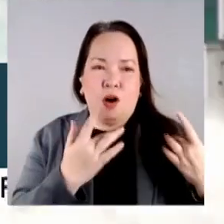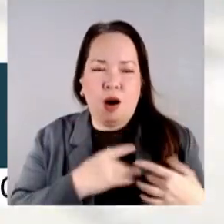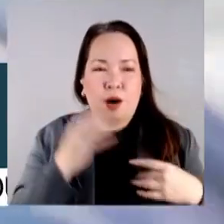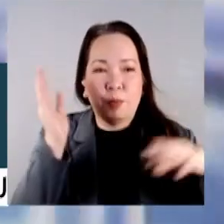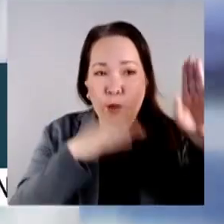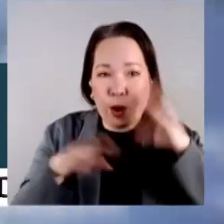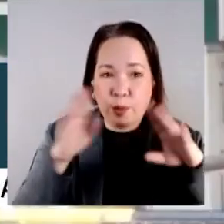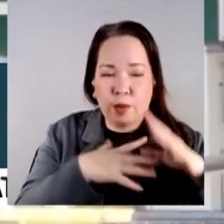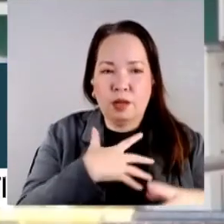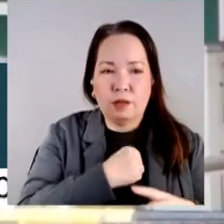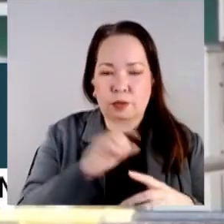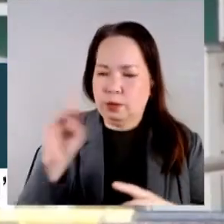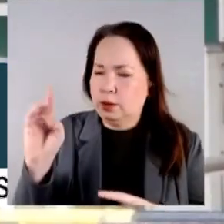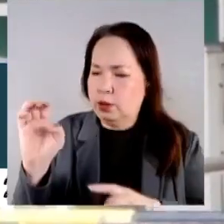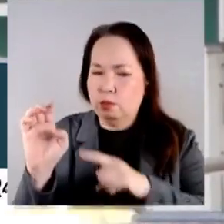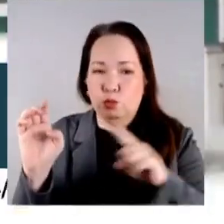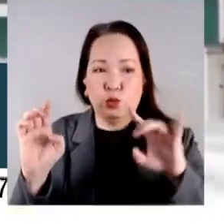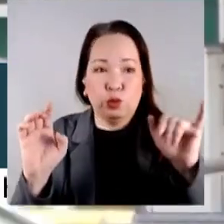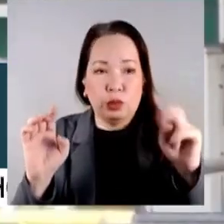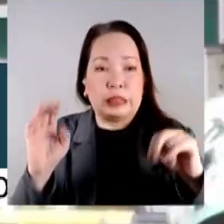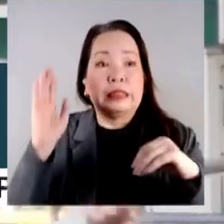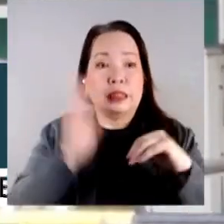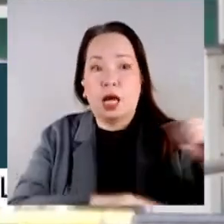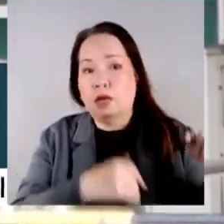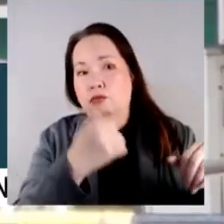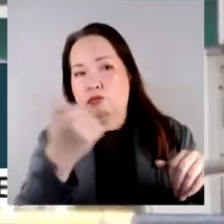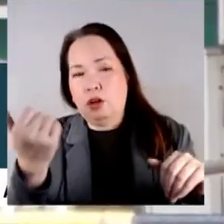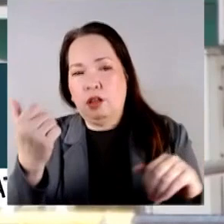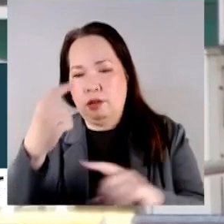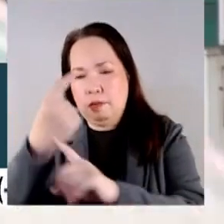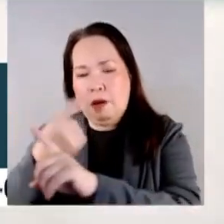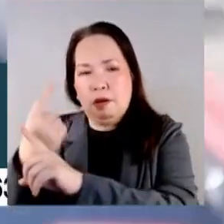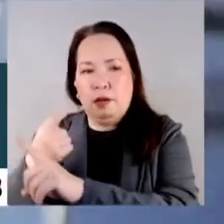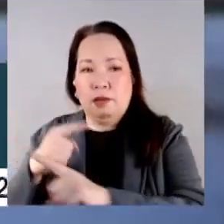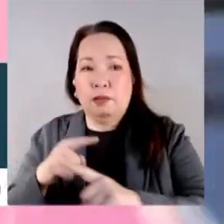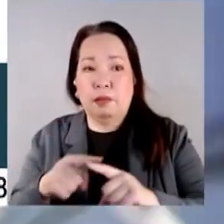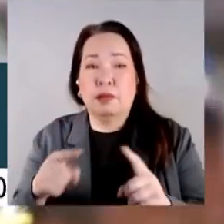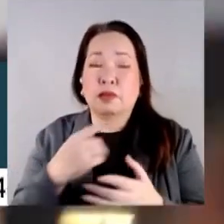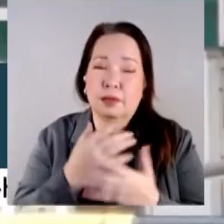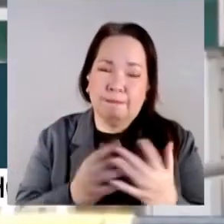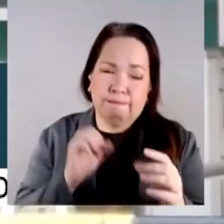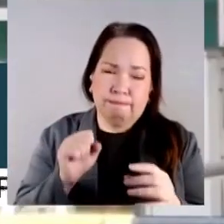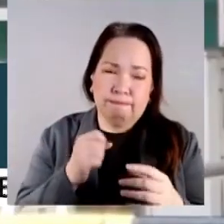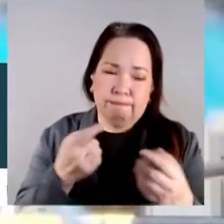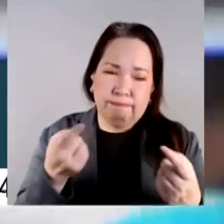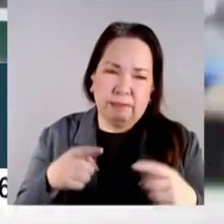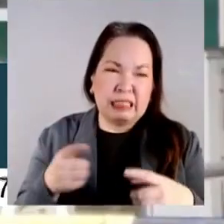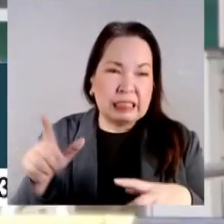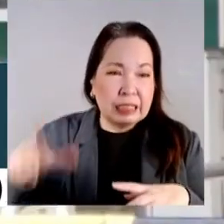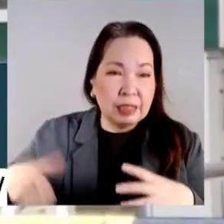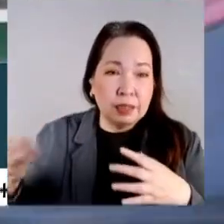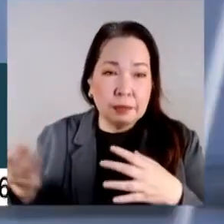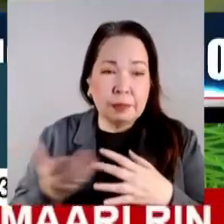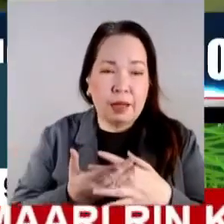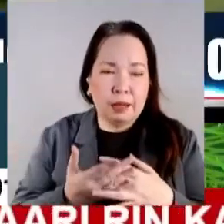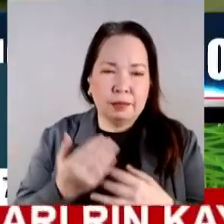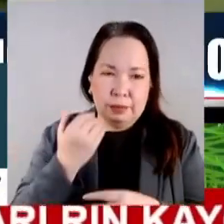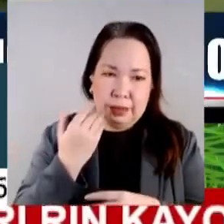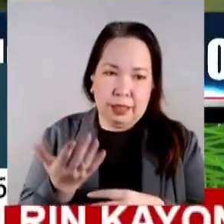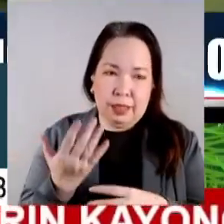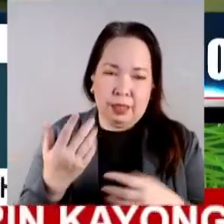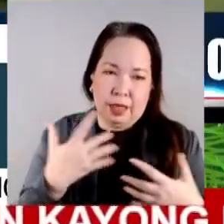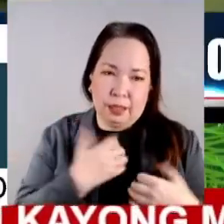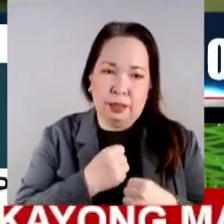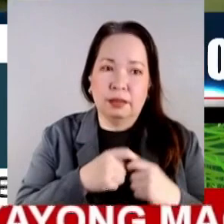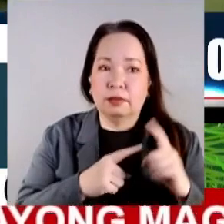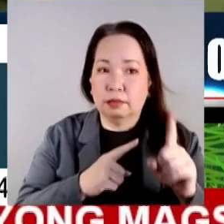January compared to other months. Unfortunately, some patients die due to late intervention. Delay. Nandun po yung